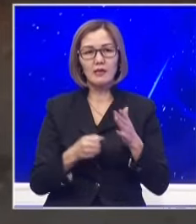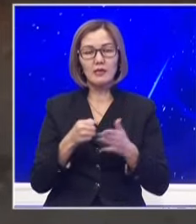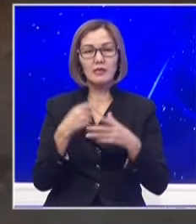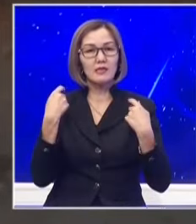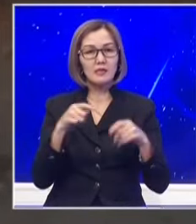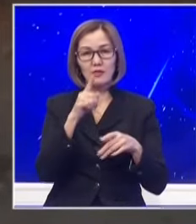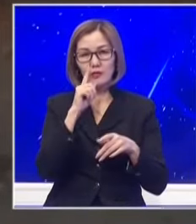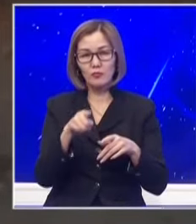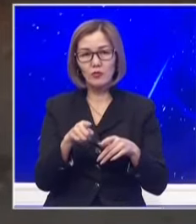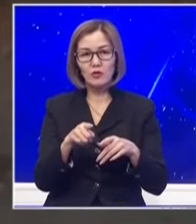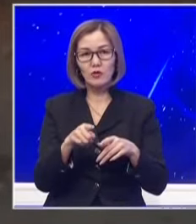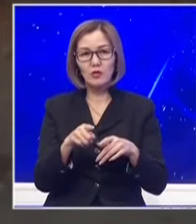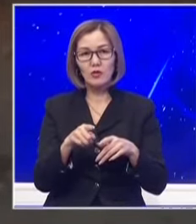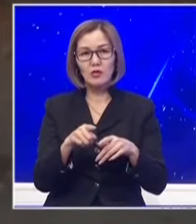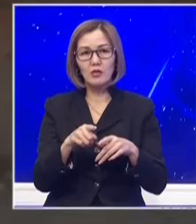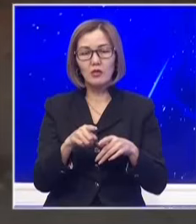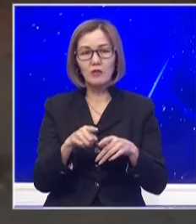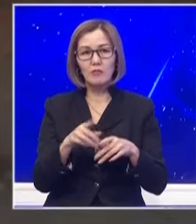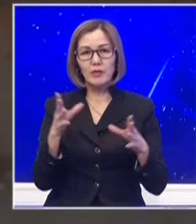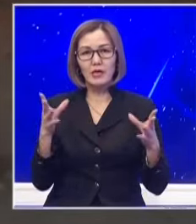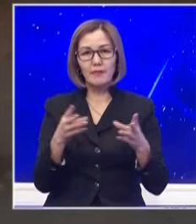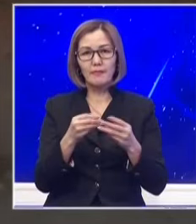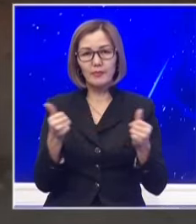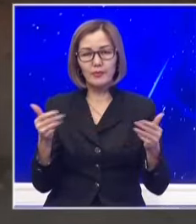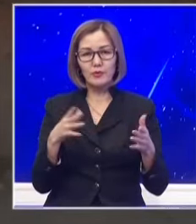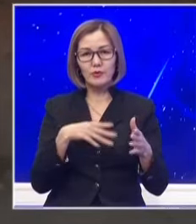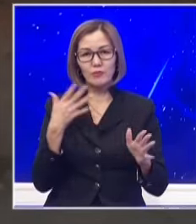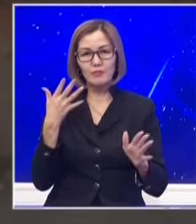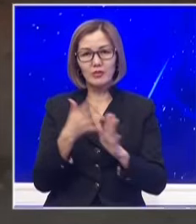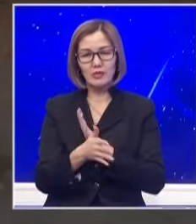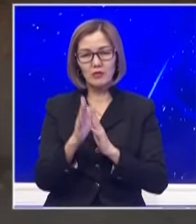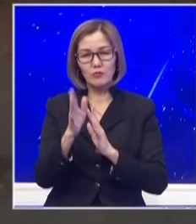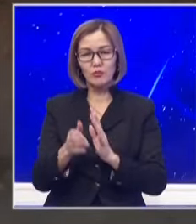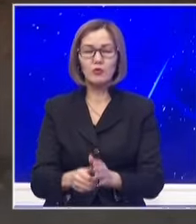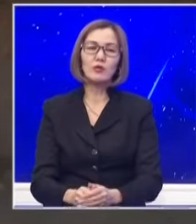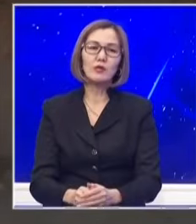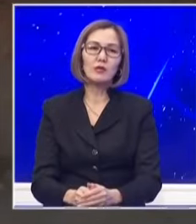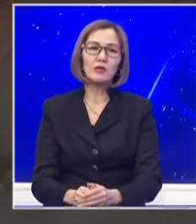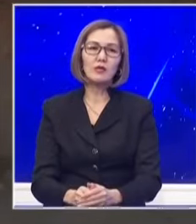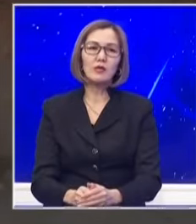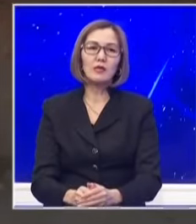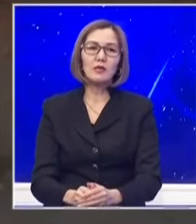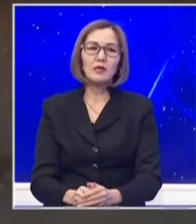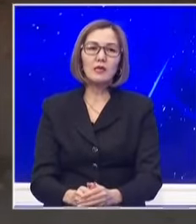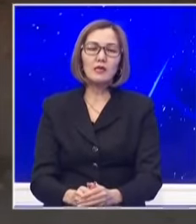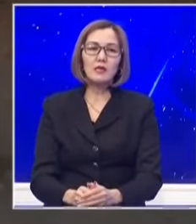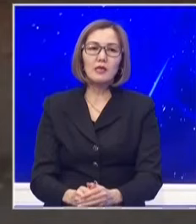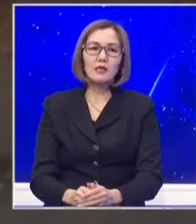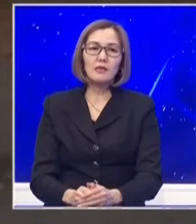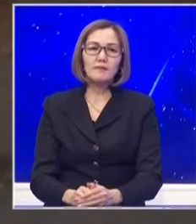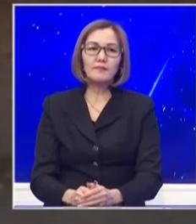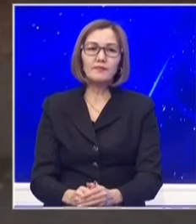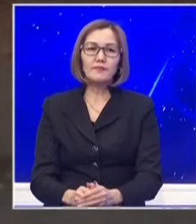өткізбесек, бұл өніп кетеді. Содан кейін уже өздеріңіз білесіздер, свежий лук басталады, сонымен бұл